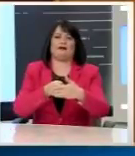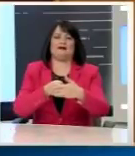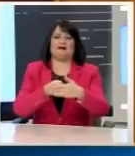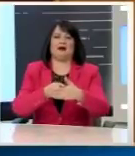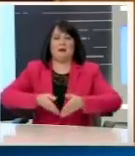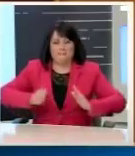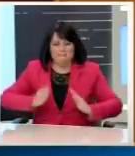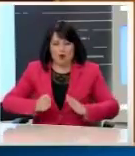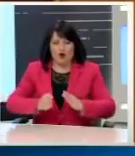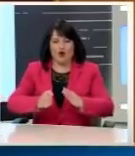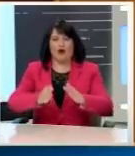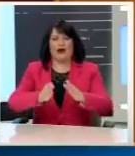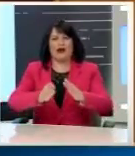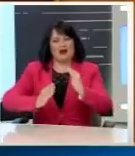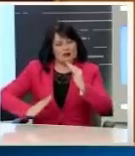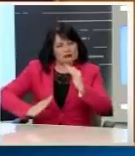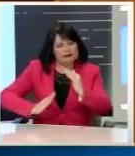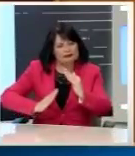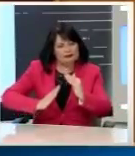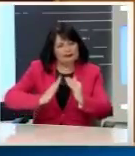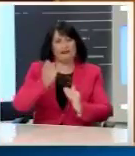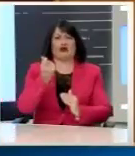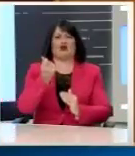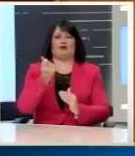προδιαγεγραμμένη πλέον πορεία της ανάκαμψης οικονομίας.